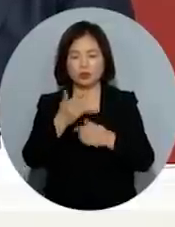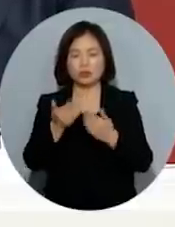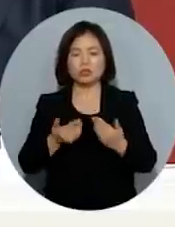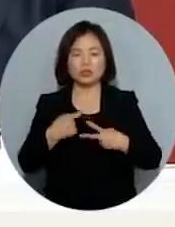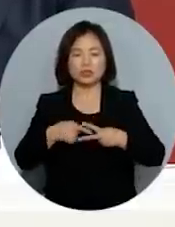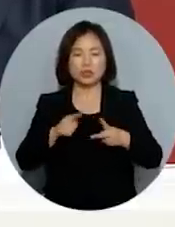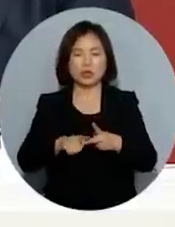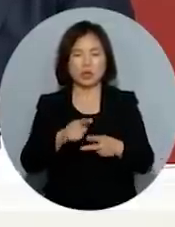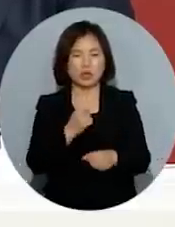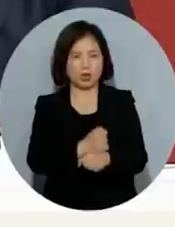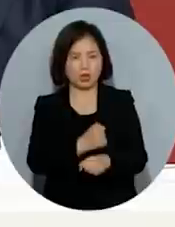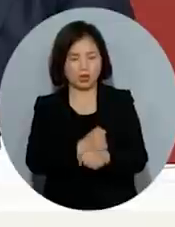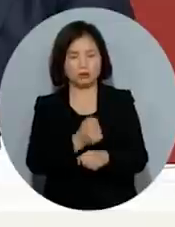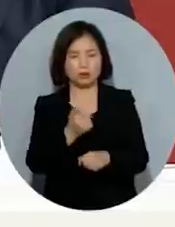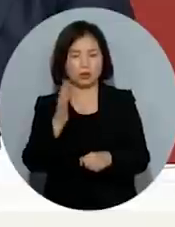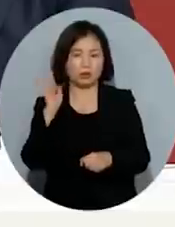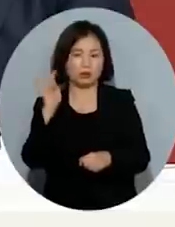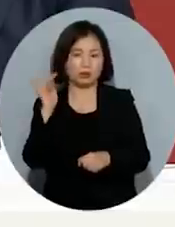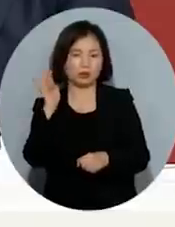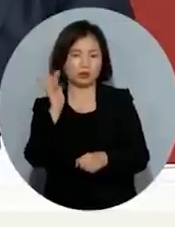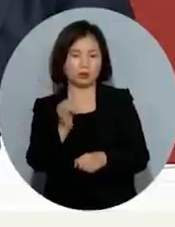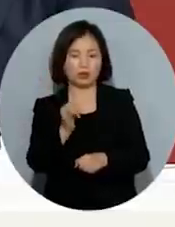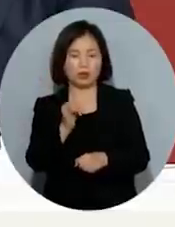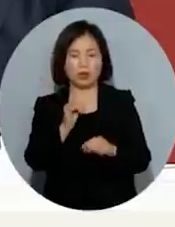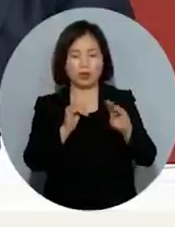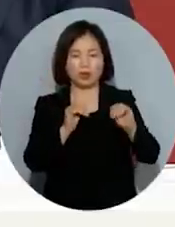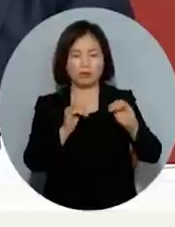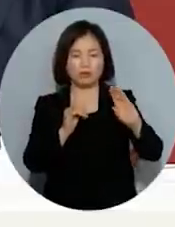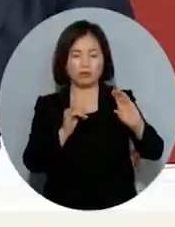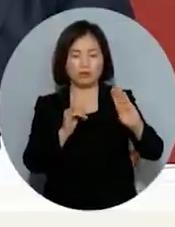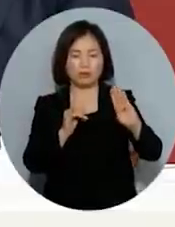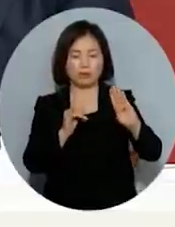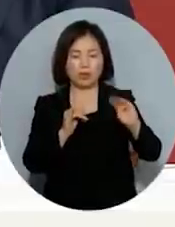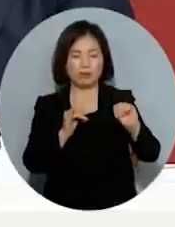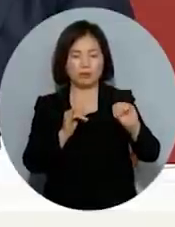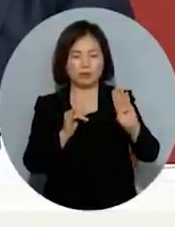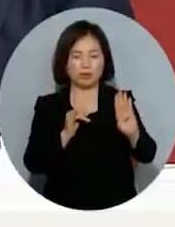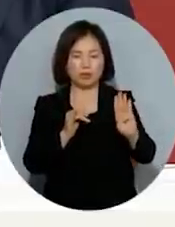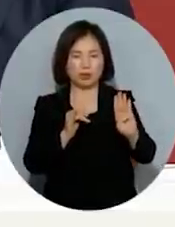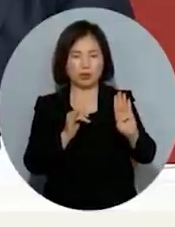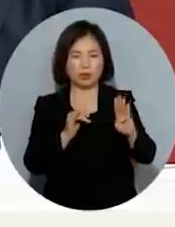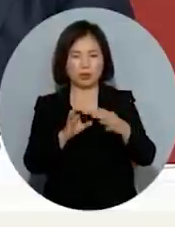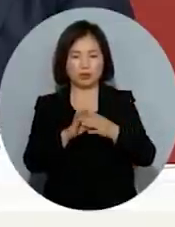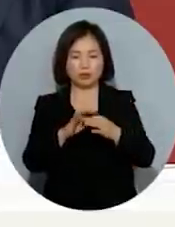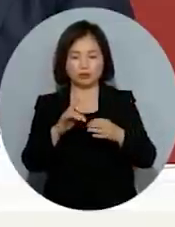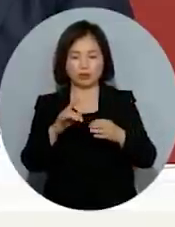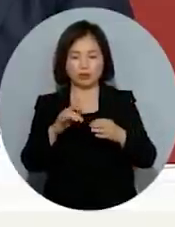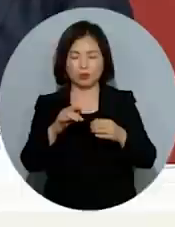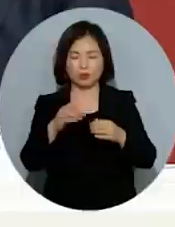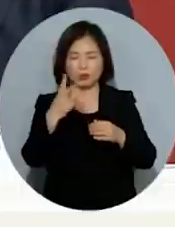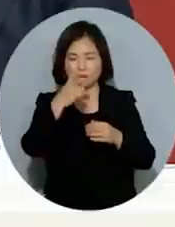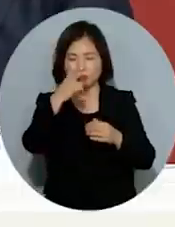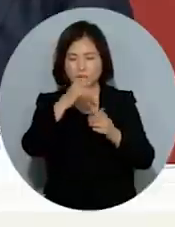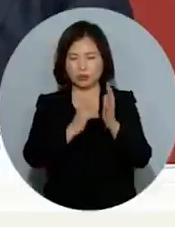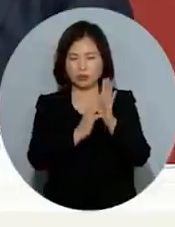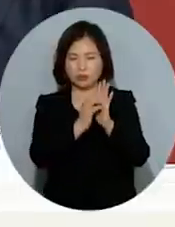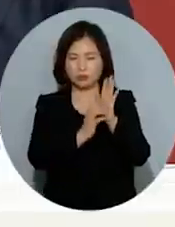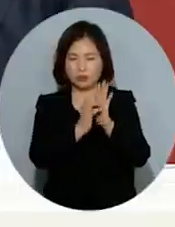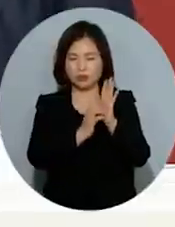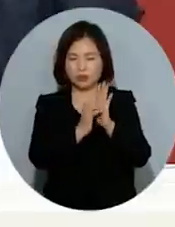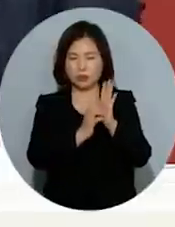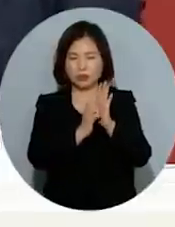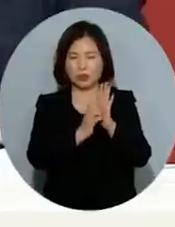네. 박근혜 대통령과 MB의 자택조차 이 검찰에서 경매해가지고 그래 한 걸